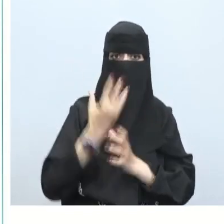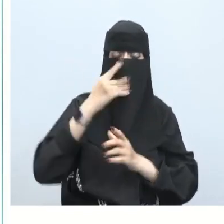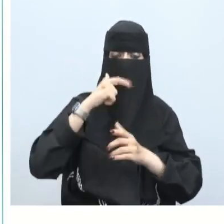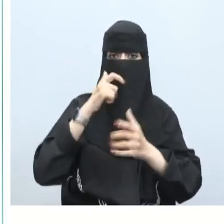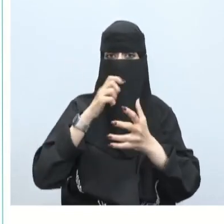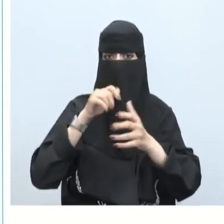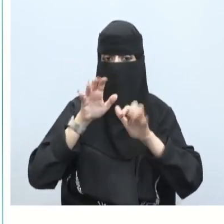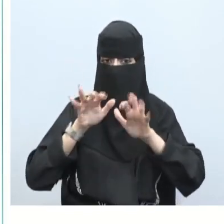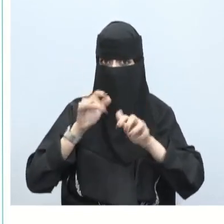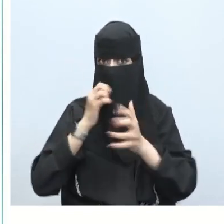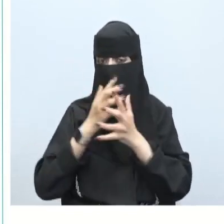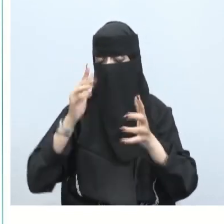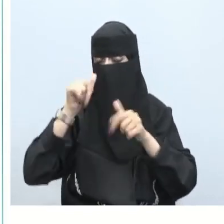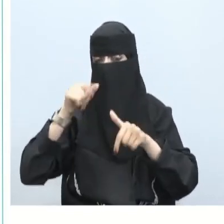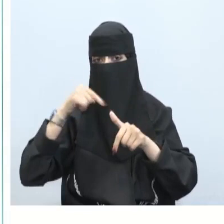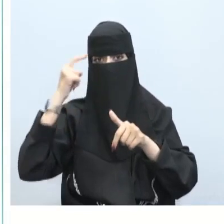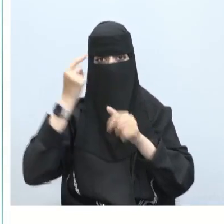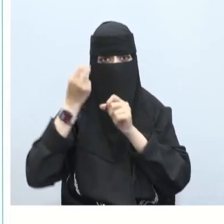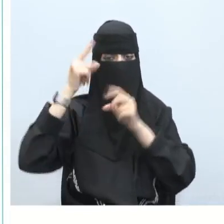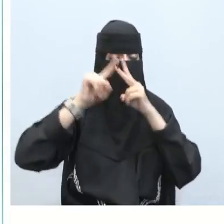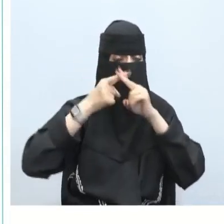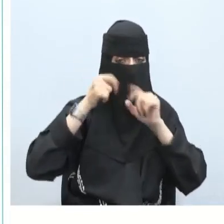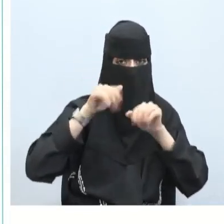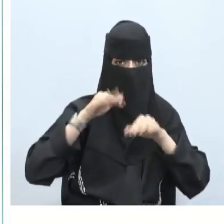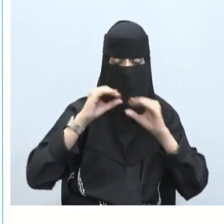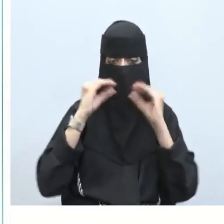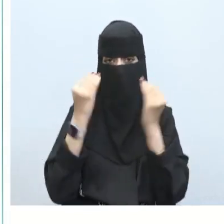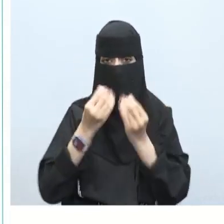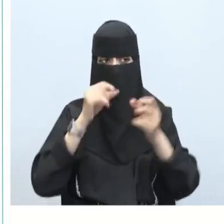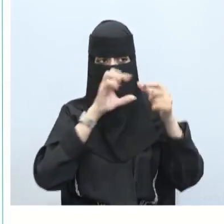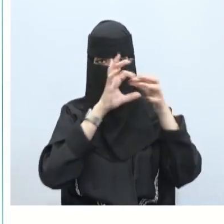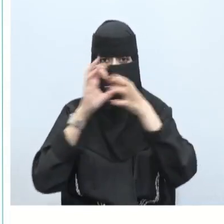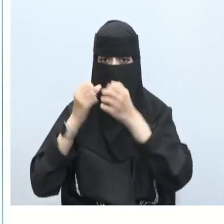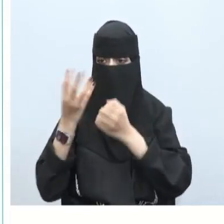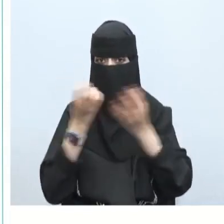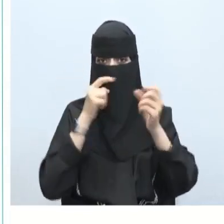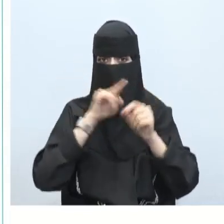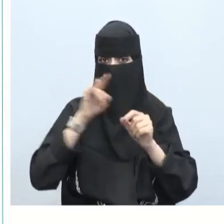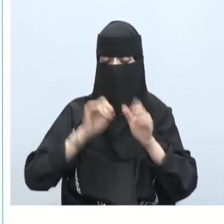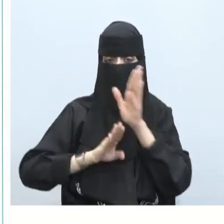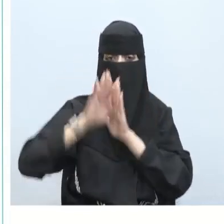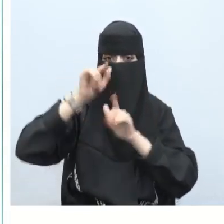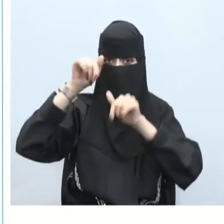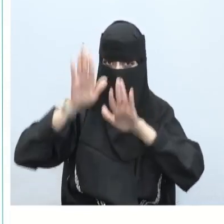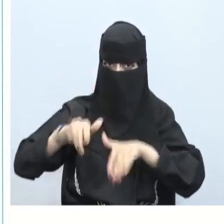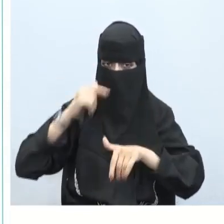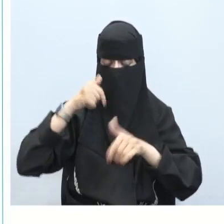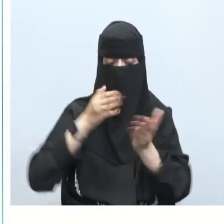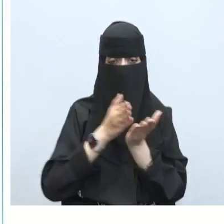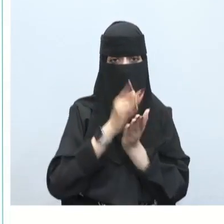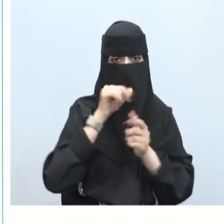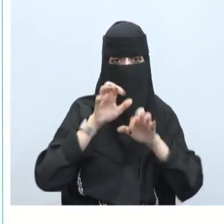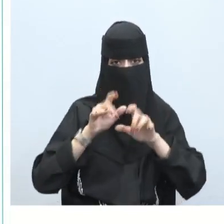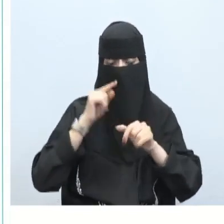متعدده فيما يتعلق بالتقنيه وبالتالي اداره سلاسل الامداد ليست بمناى عن التطور الحاصل في مجال